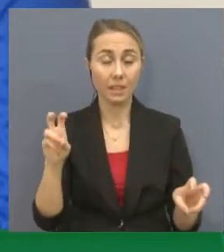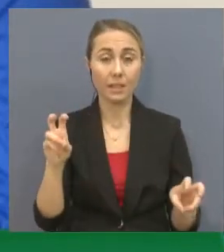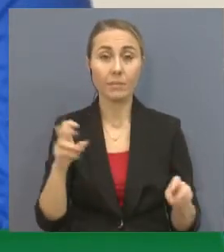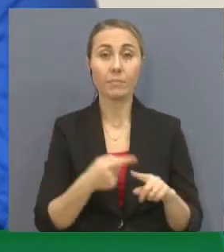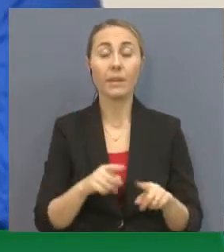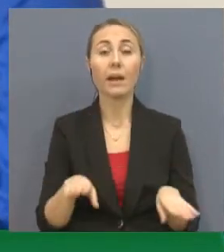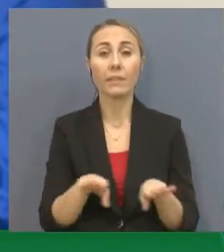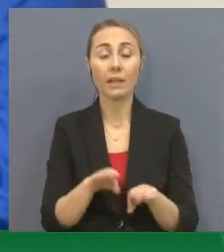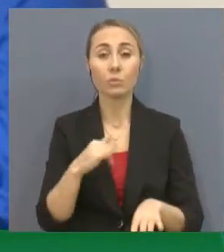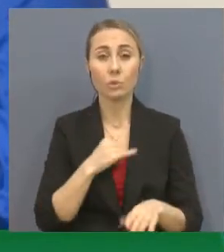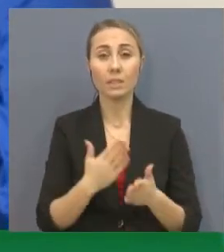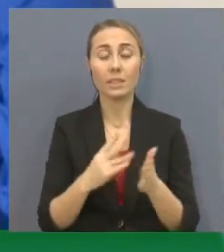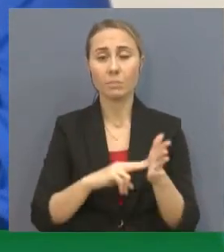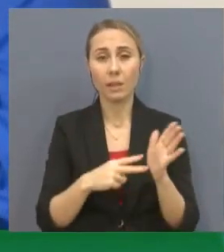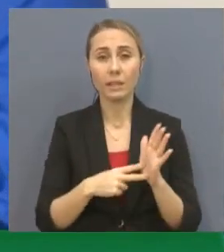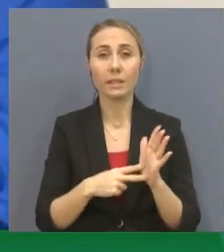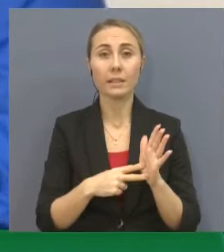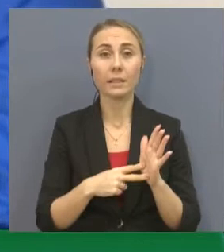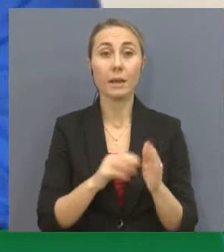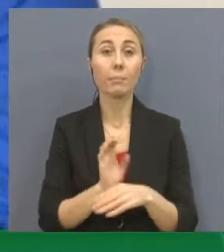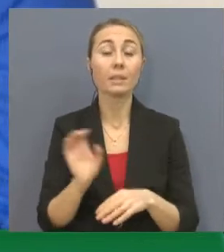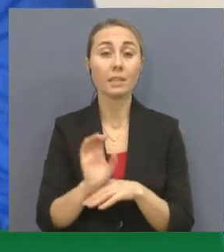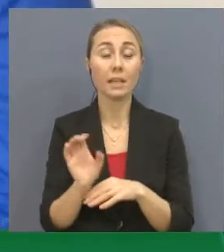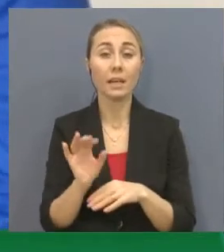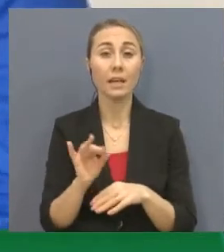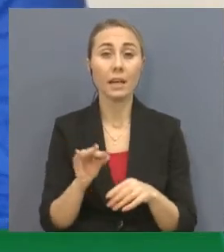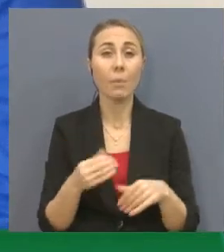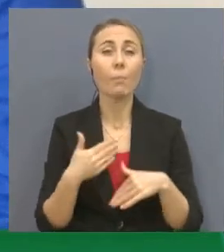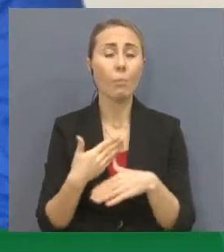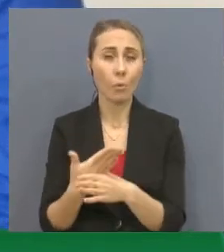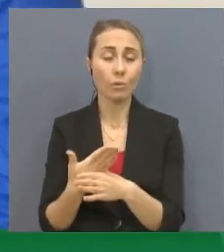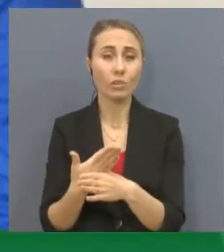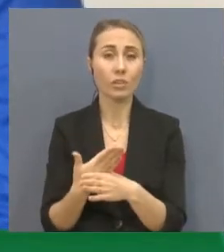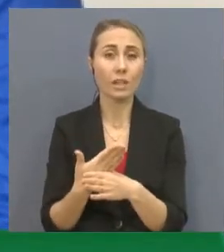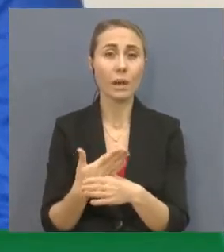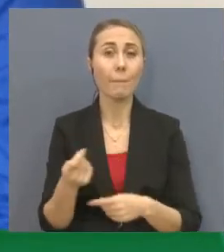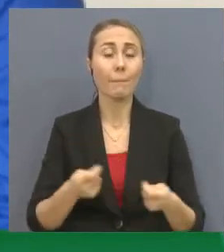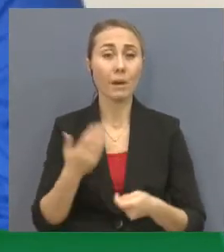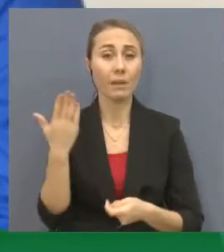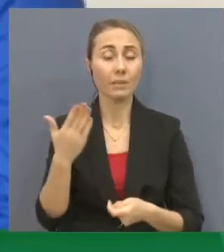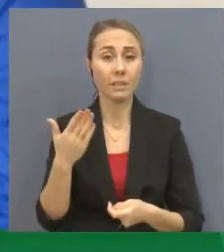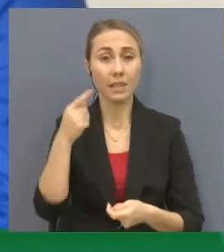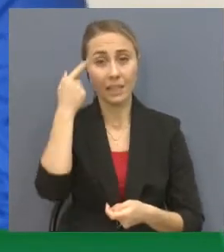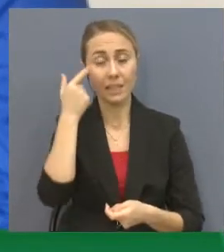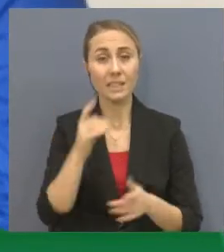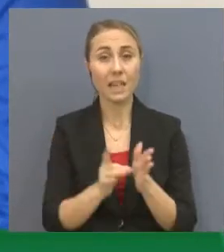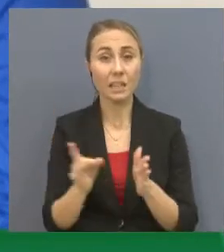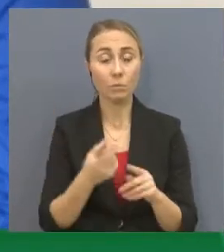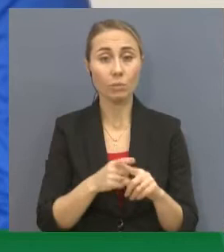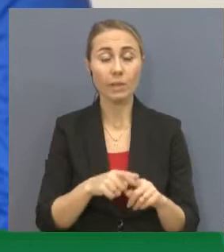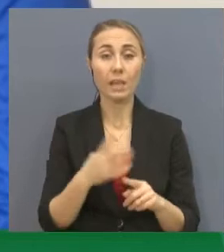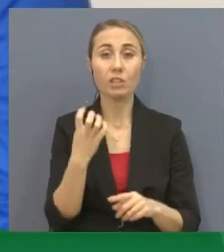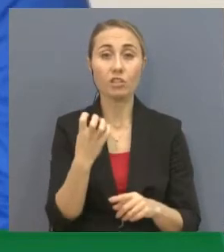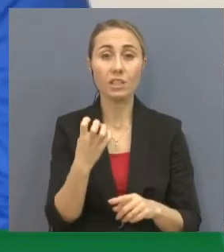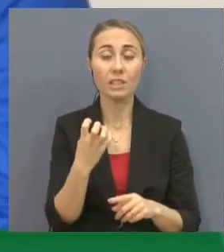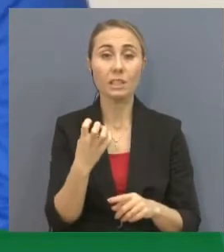в планах имеется подставка в качестве гуманитарной помощи правительства кыргызской республики 400